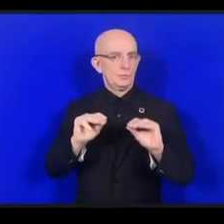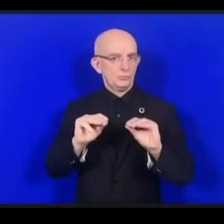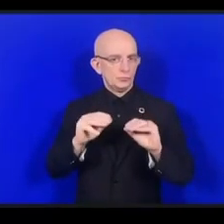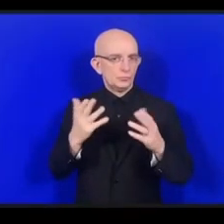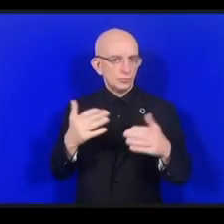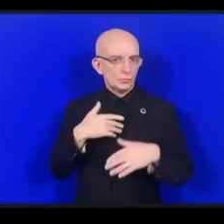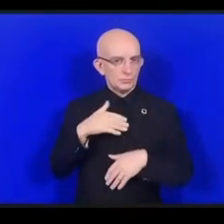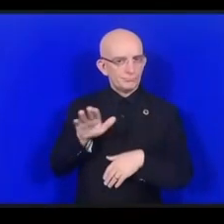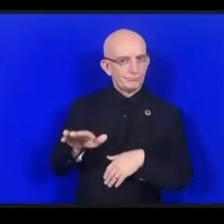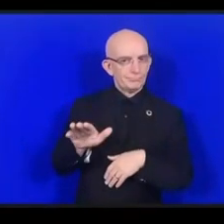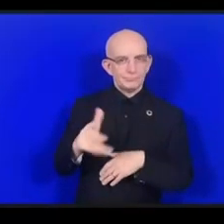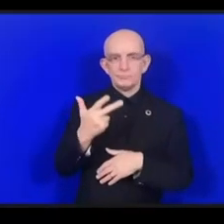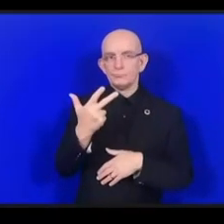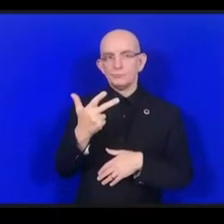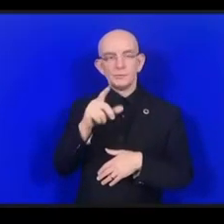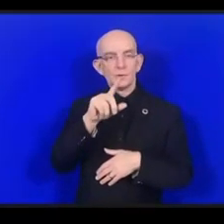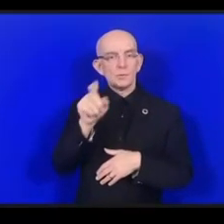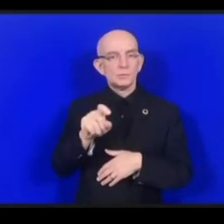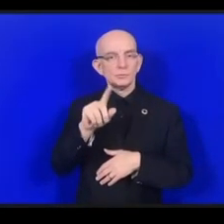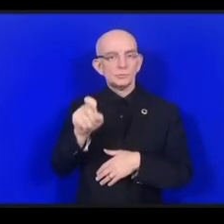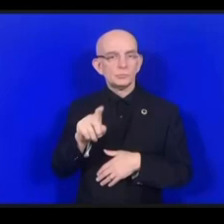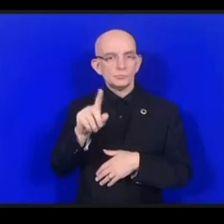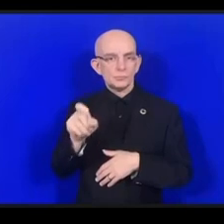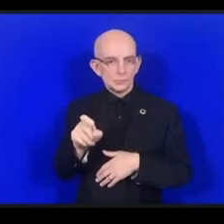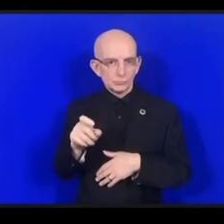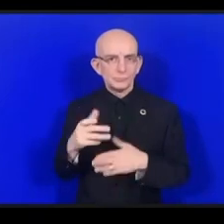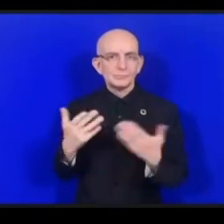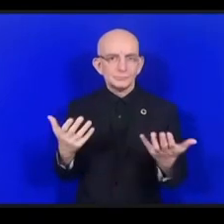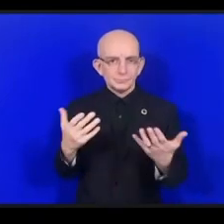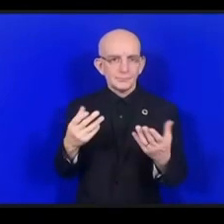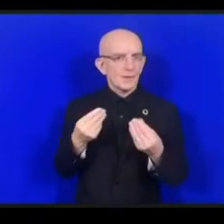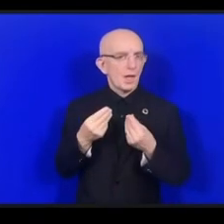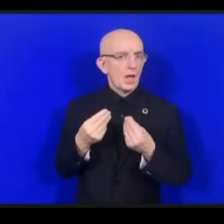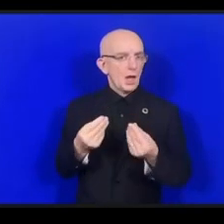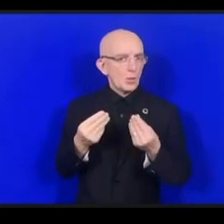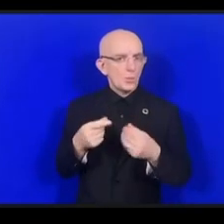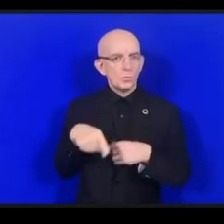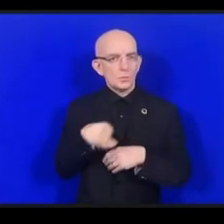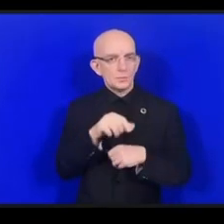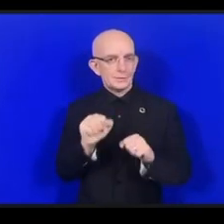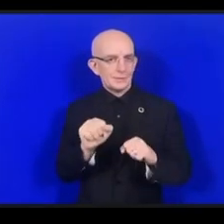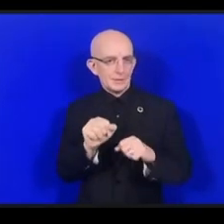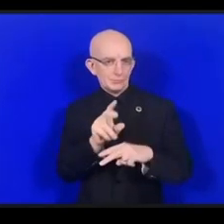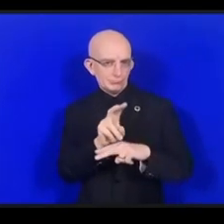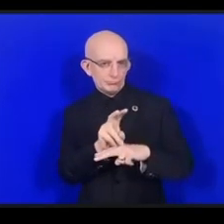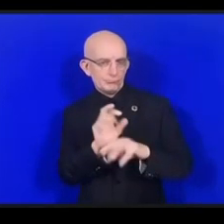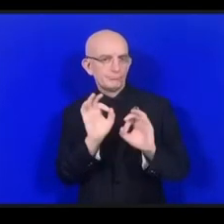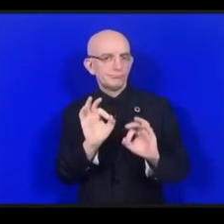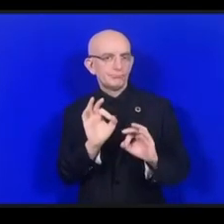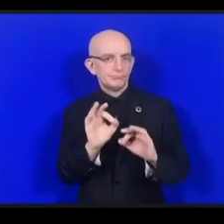权，确保它能够加速 SDG， 那我